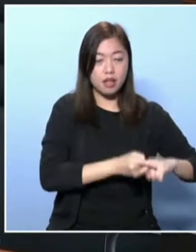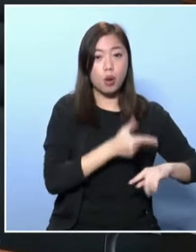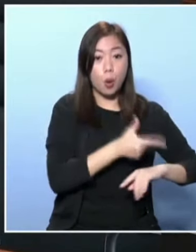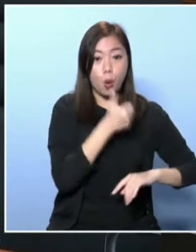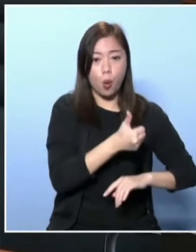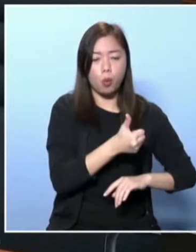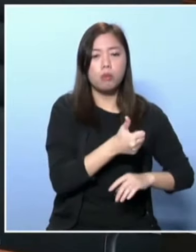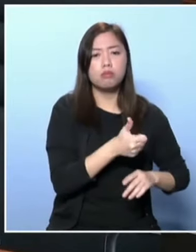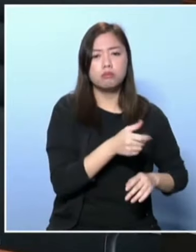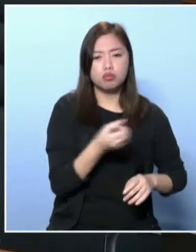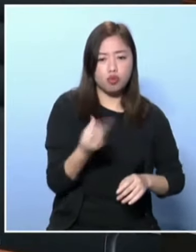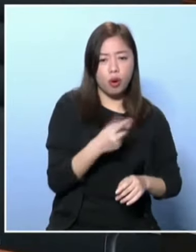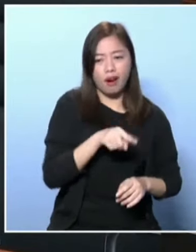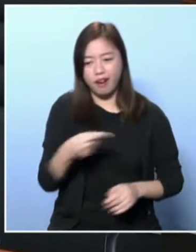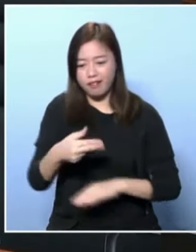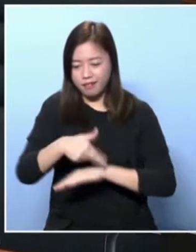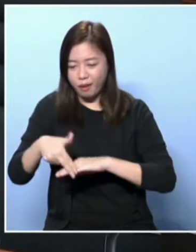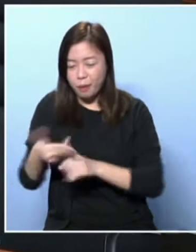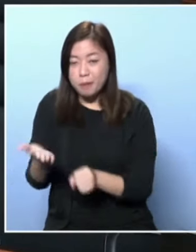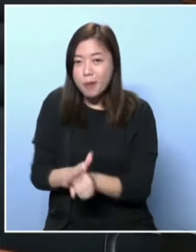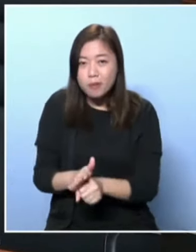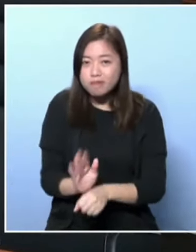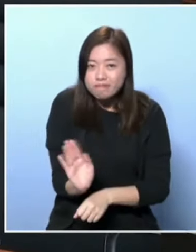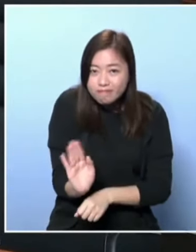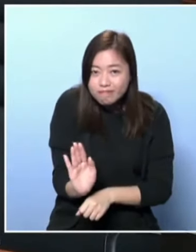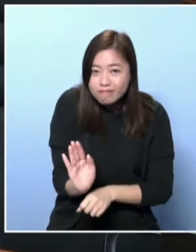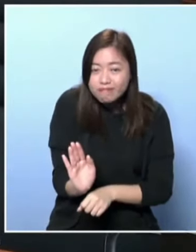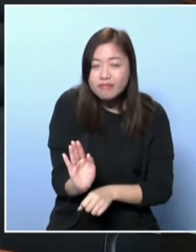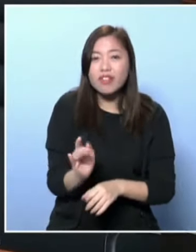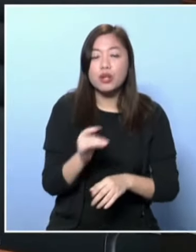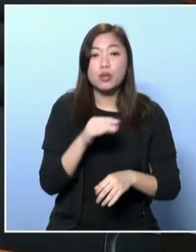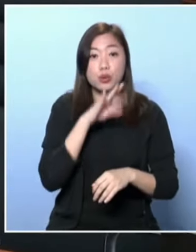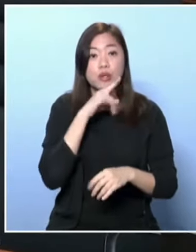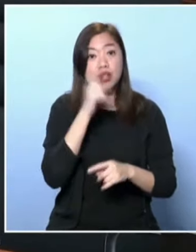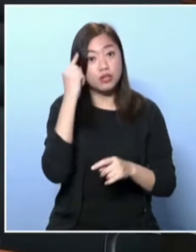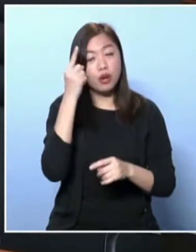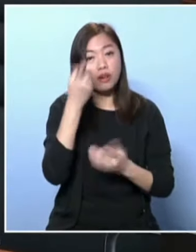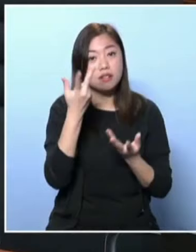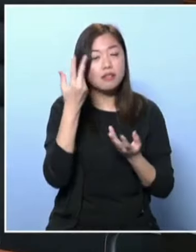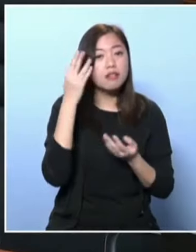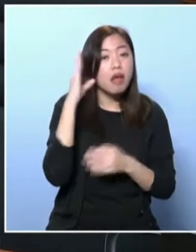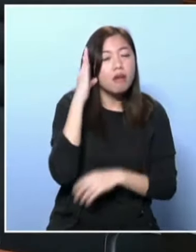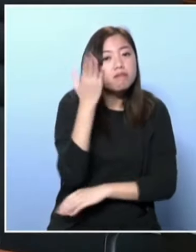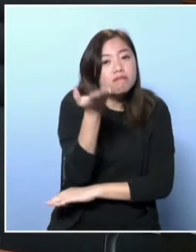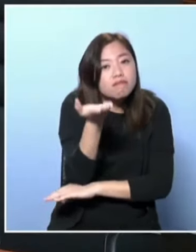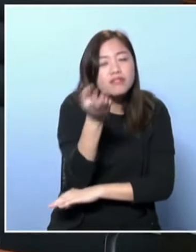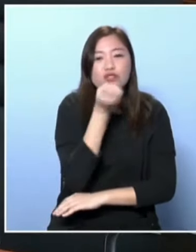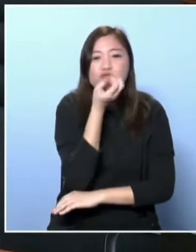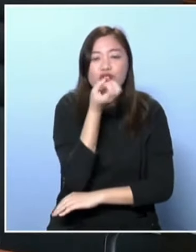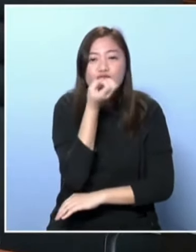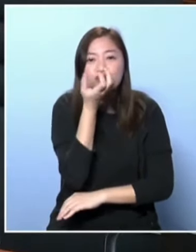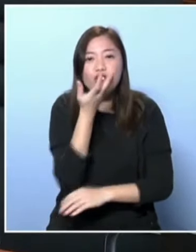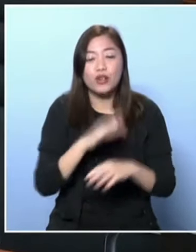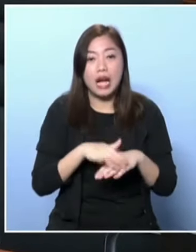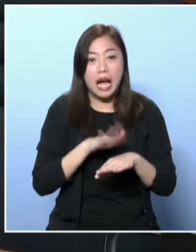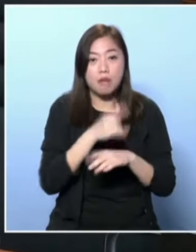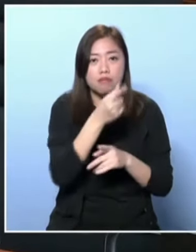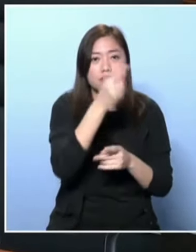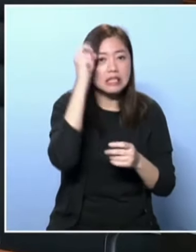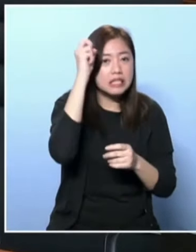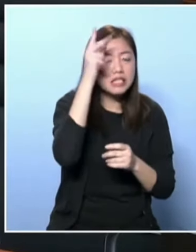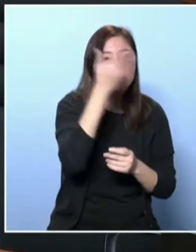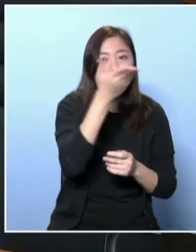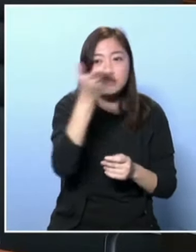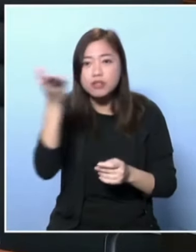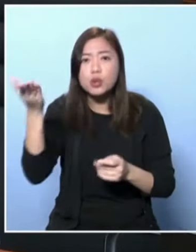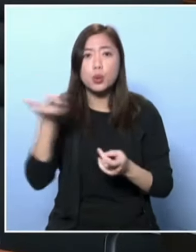案啦。咁局長嘅意思就係因為咁，既然你想我聽下你大家意見，我就聽下你意見。咁但係而家大家嘅意見係